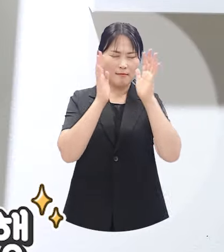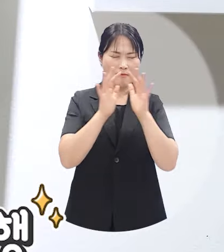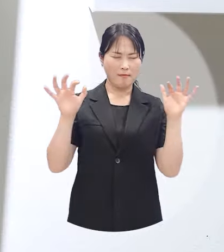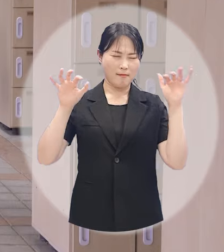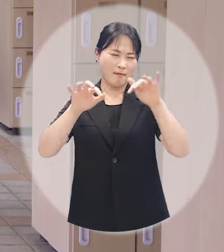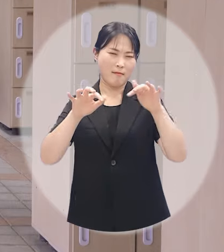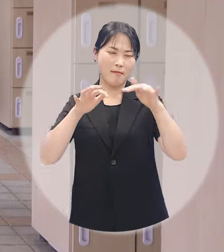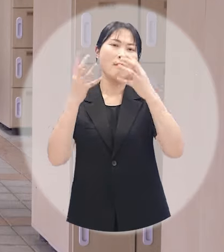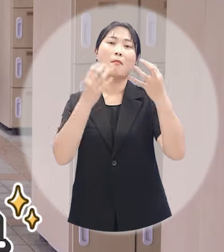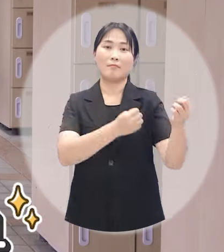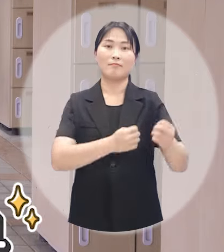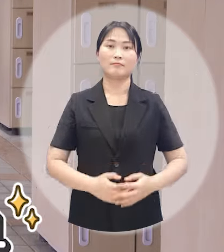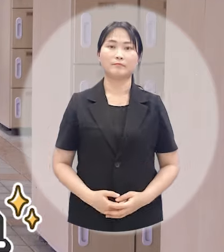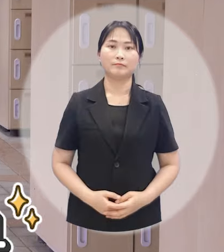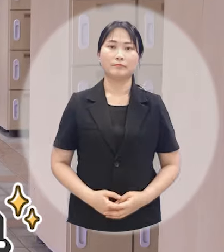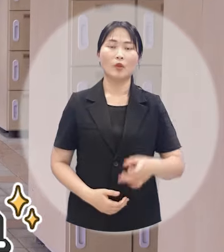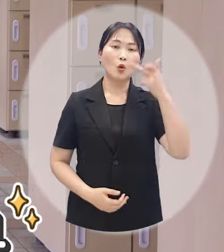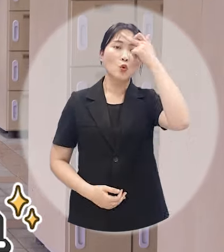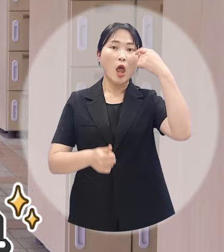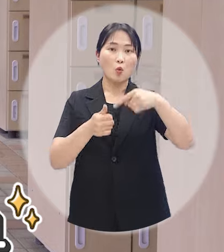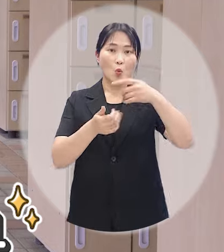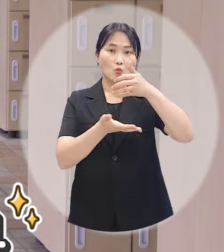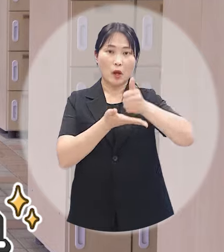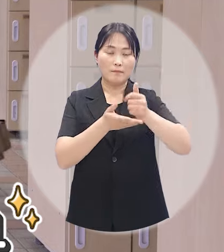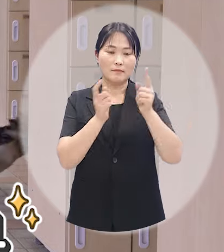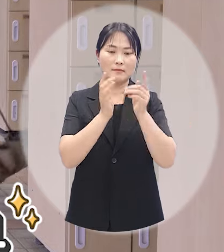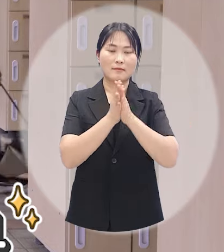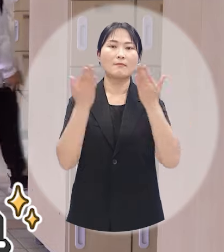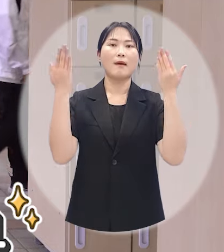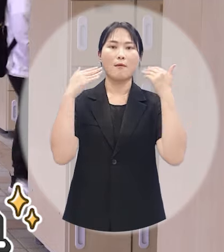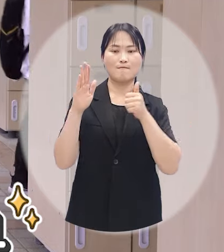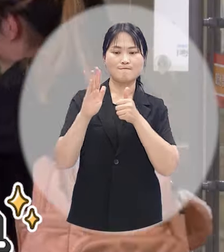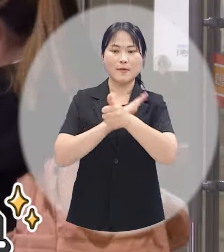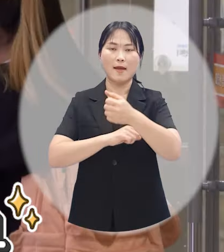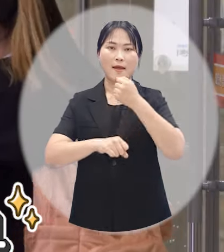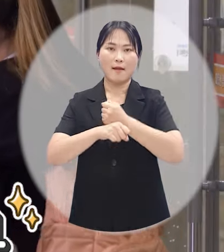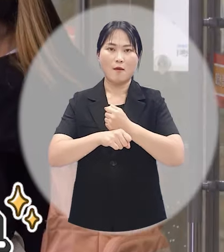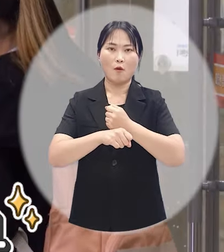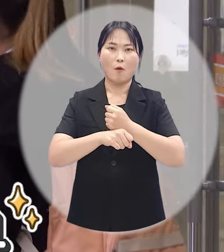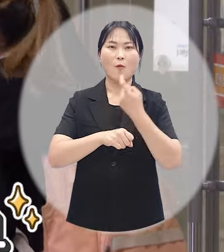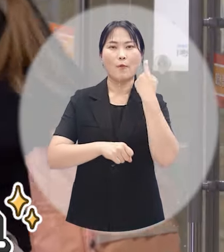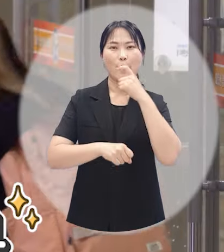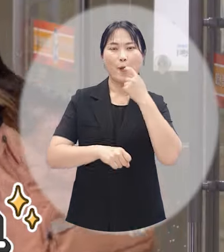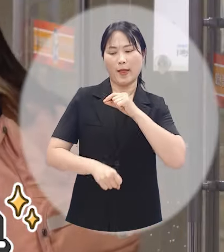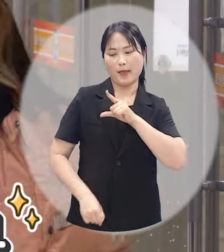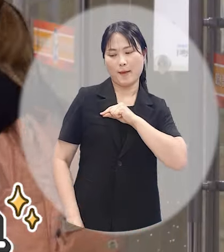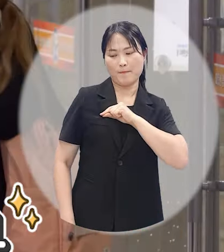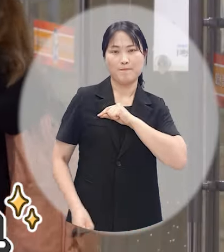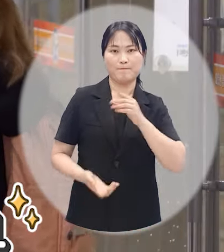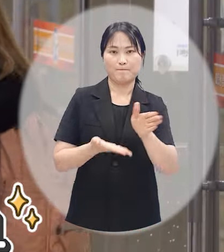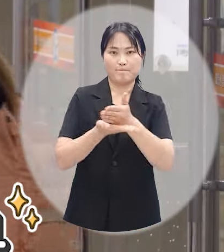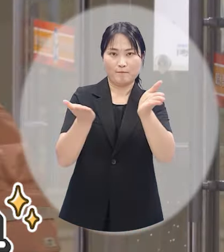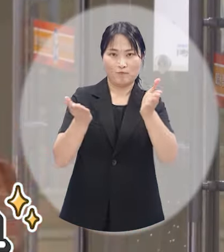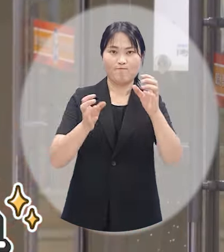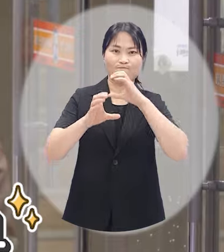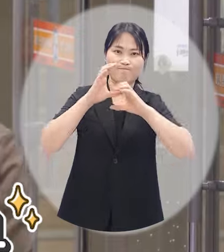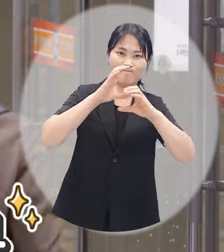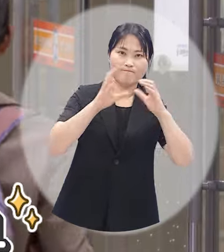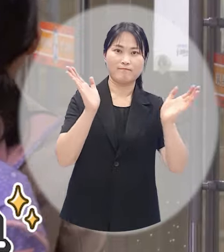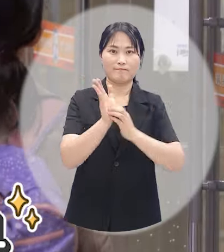이어졌습니다. 최규진 세종시 교육감은 직접 학교를 찾아 학생들에게 노란 리본을 나눠주며 이야기 나누는 시간도